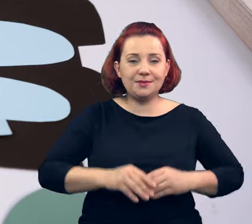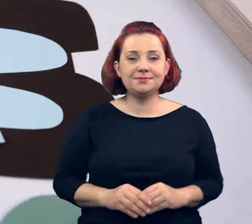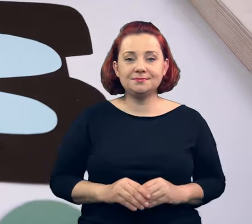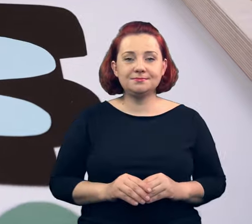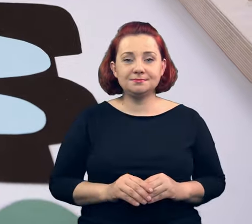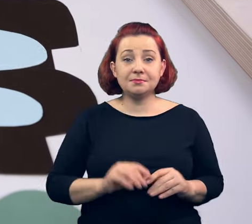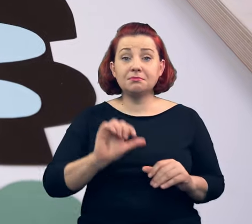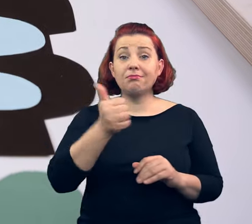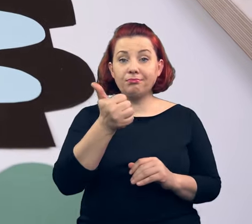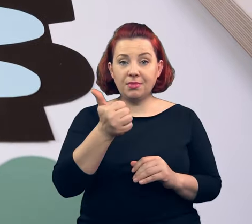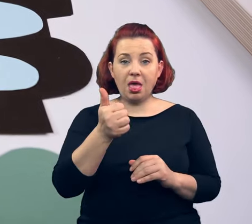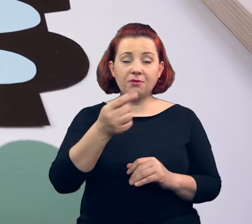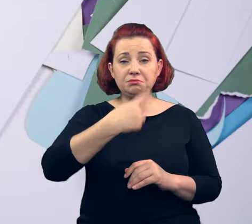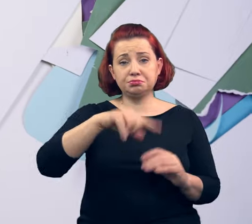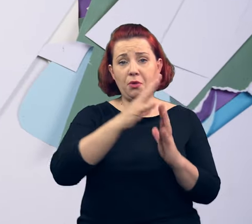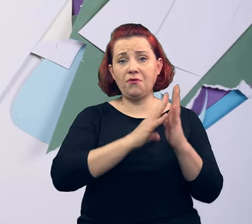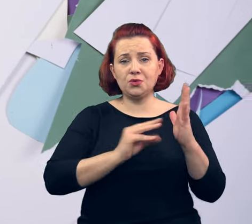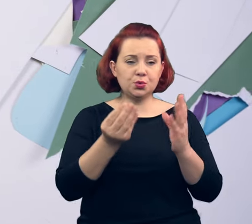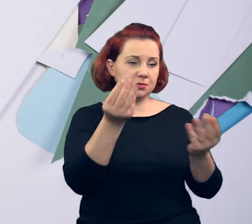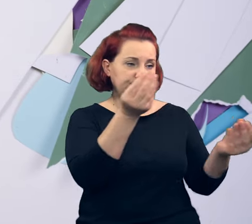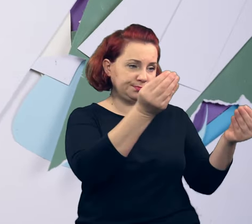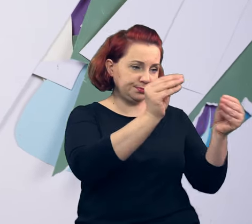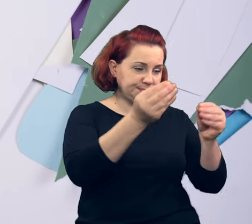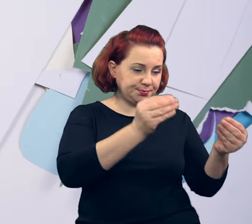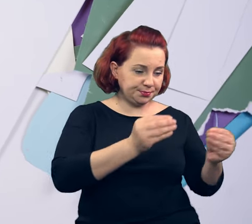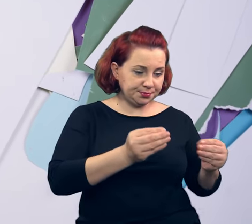Zaczniemy od kompozycji naszego wzoru.